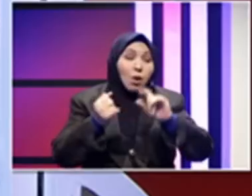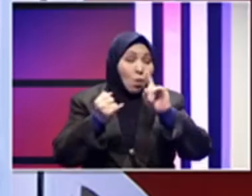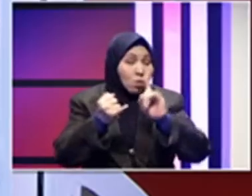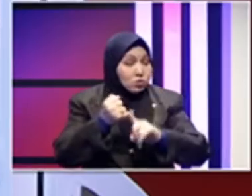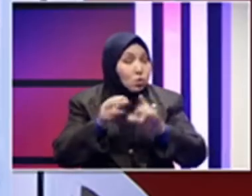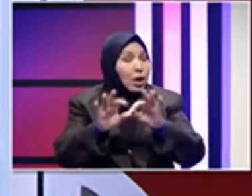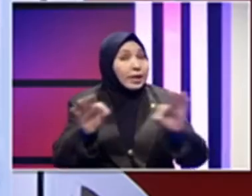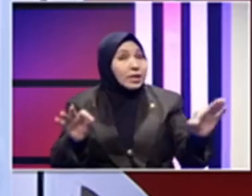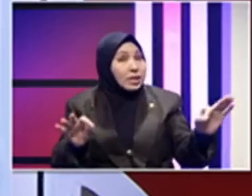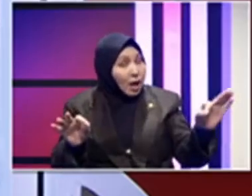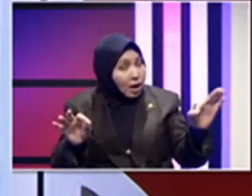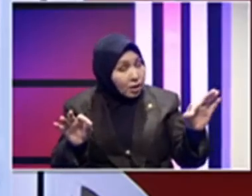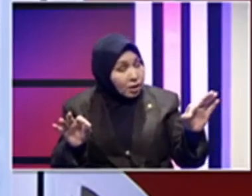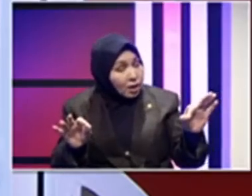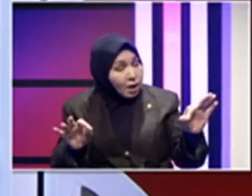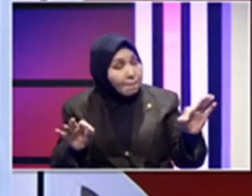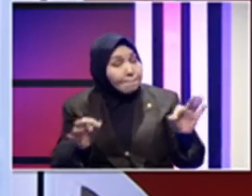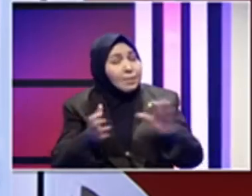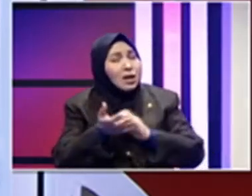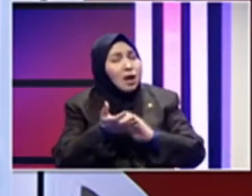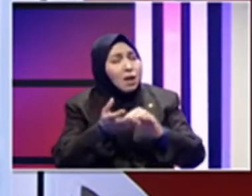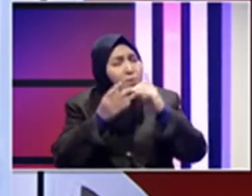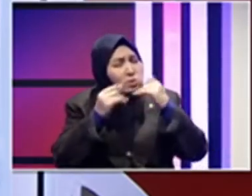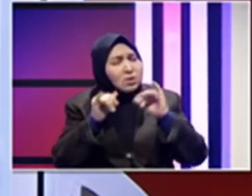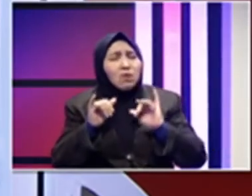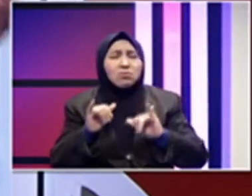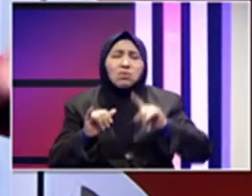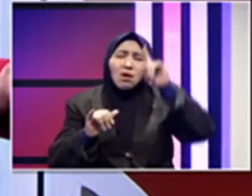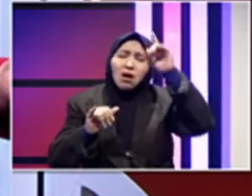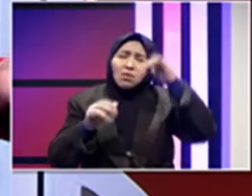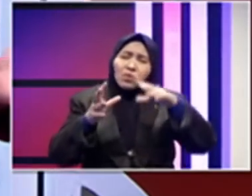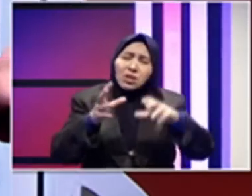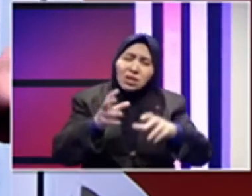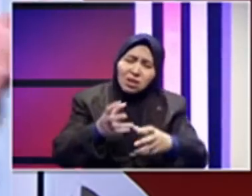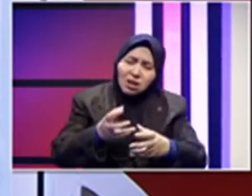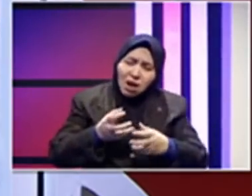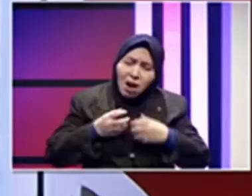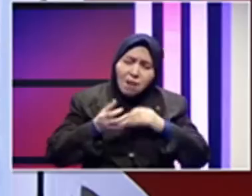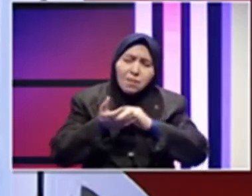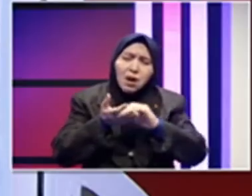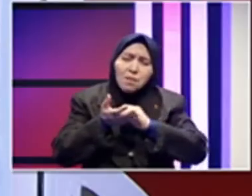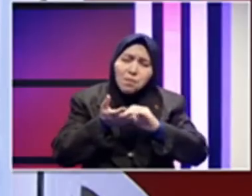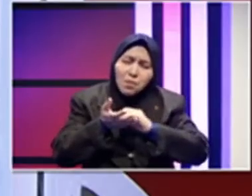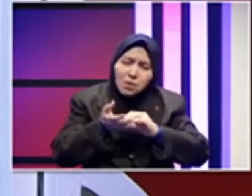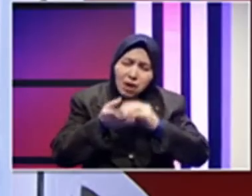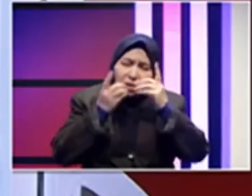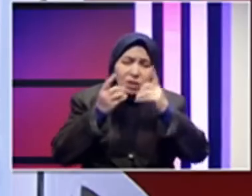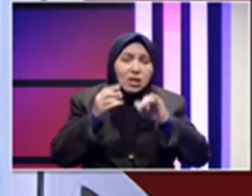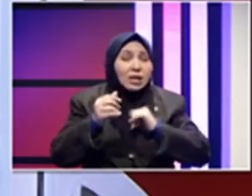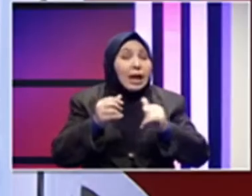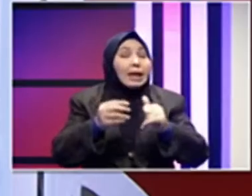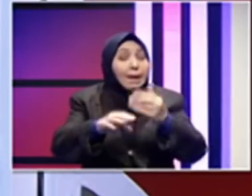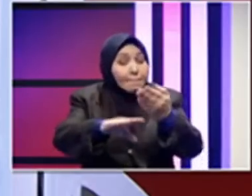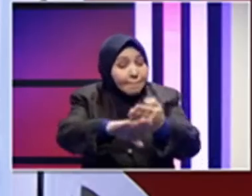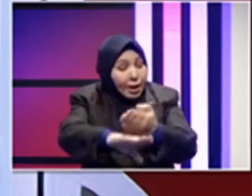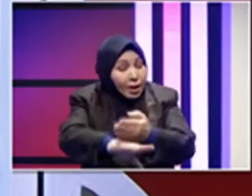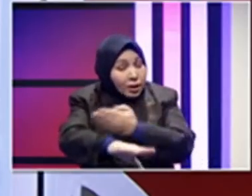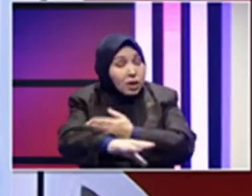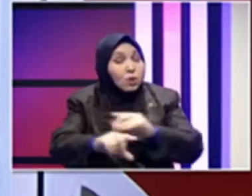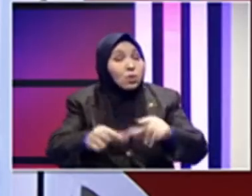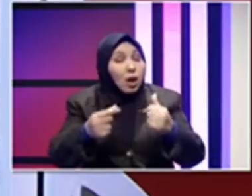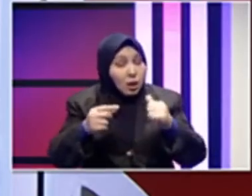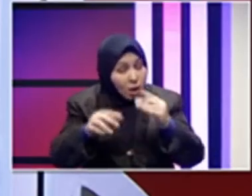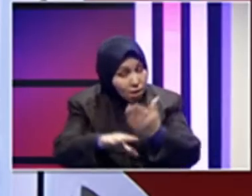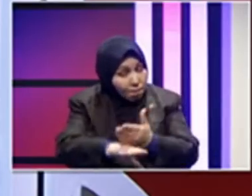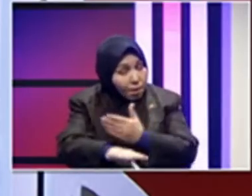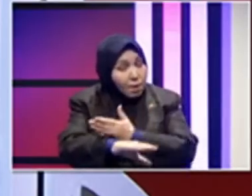28 tu, Azizun Ghafur. Ya Allah, memang aku nak keampunan daripada-Mu, banyak kesilapan saya selama ini. Saya akan baiki Quran saya akan baiki solat saya